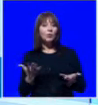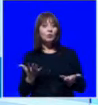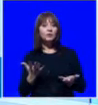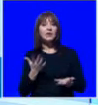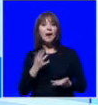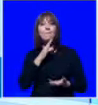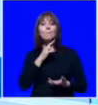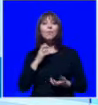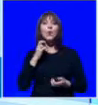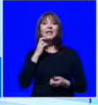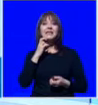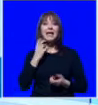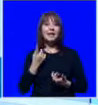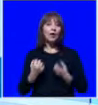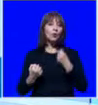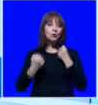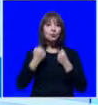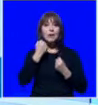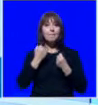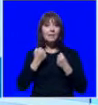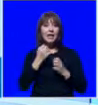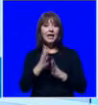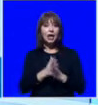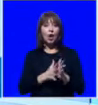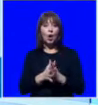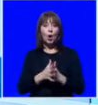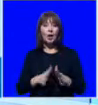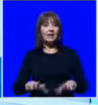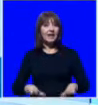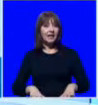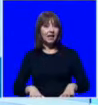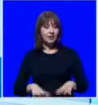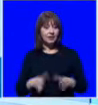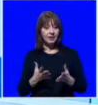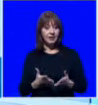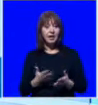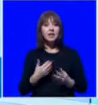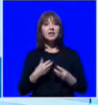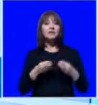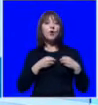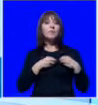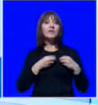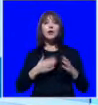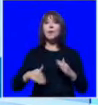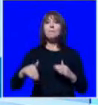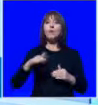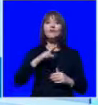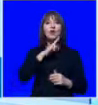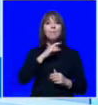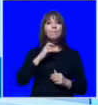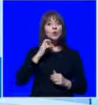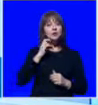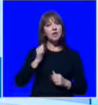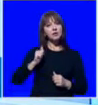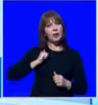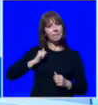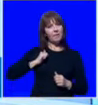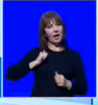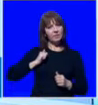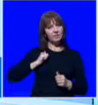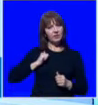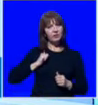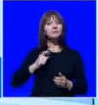малтретирали граждани. И разбира се, ние сме убедени, че повечето полицаи са спазвали стриктно буквата